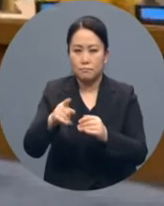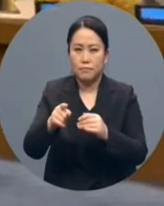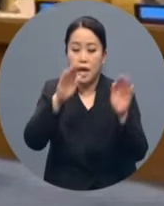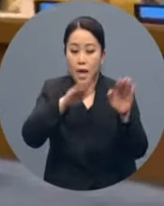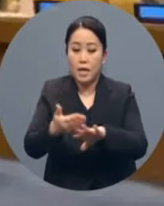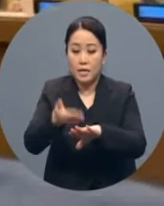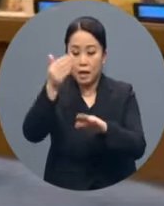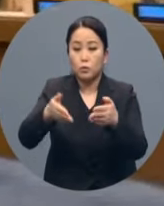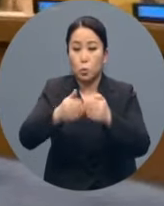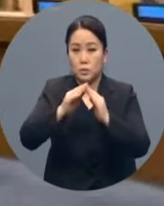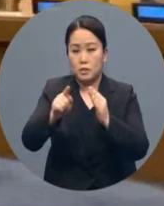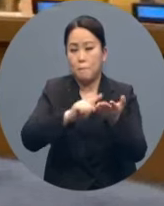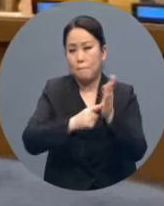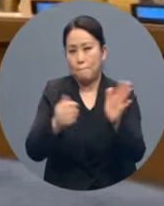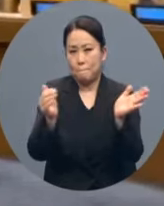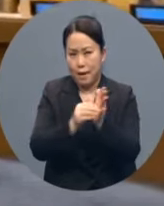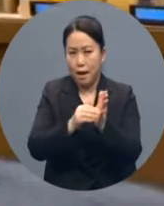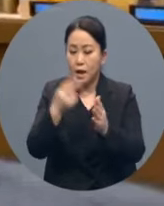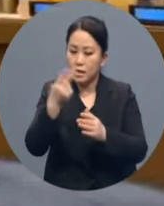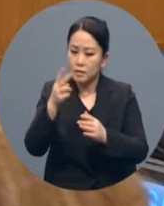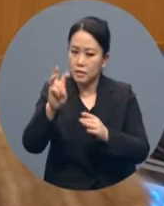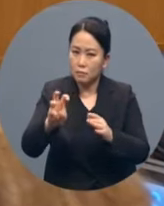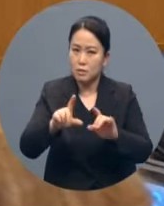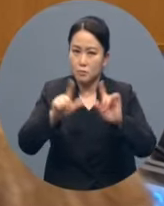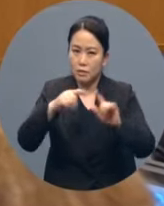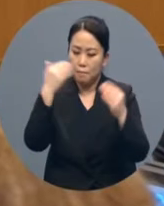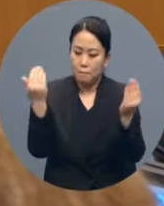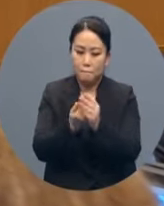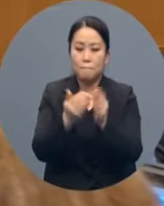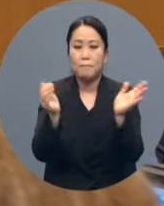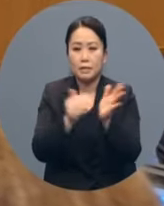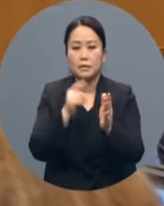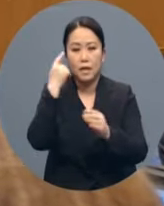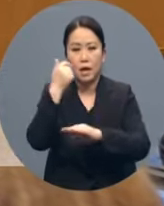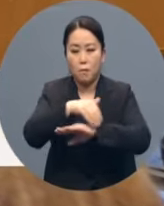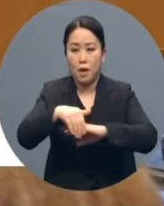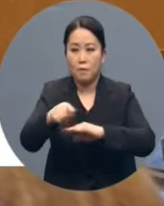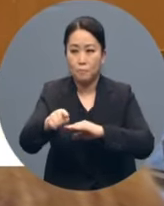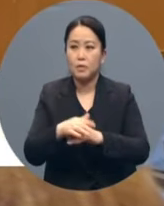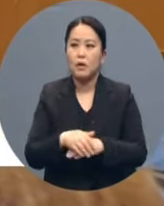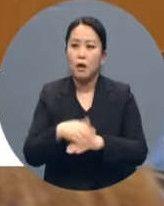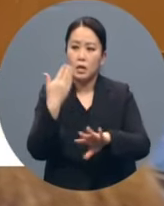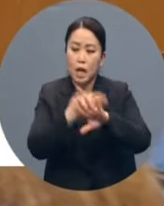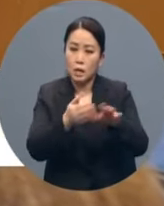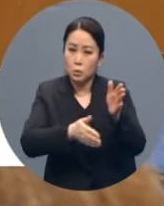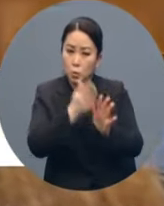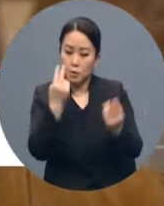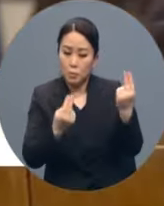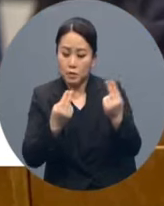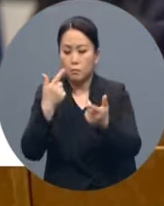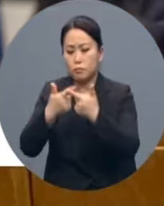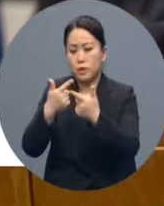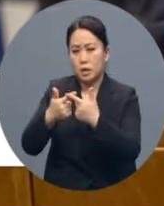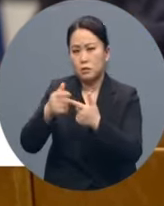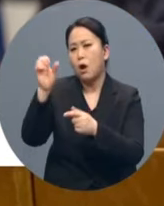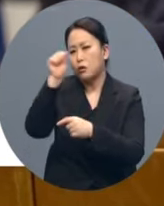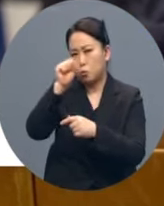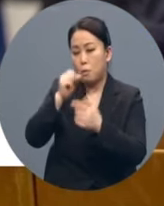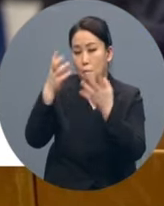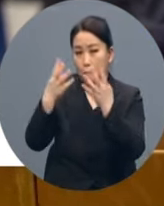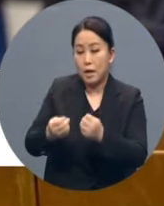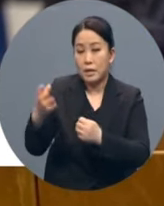2030년 이전에 완공한다는 구체적 계획입니다. 다른 도시들에 비해서 부산이 그렇게 강점을 많이 갖고 있는다는